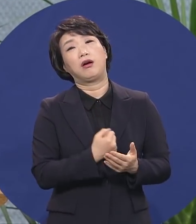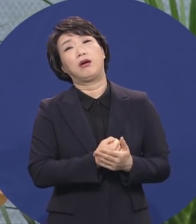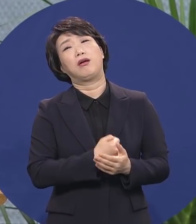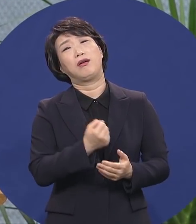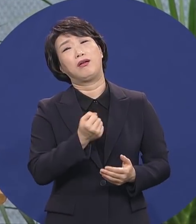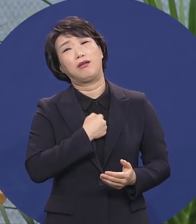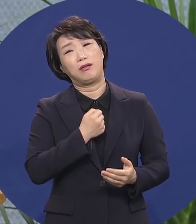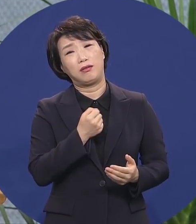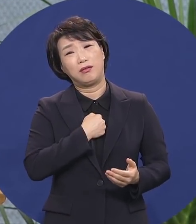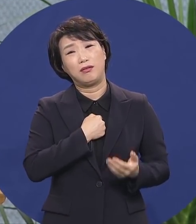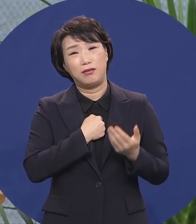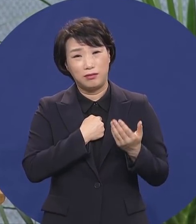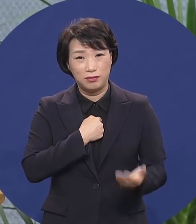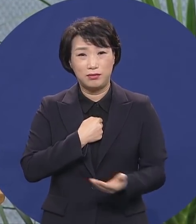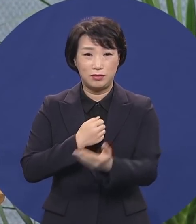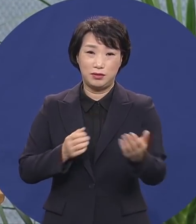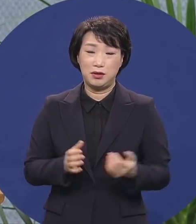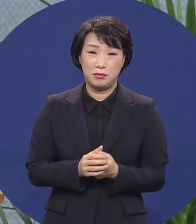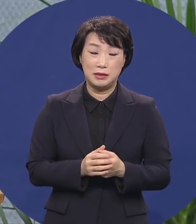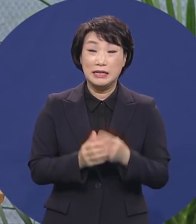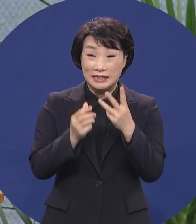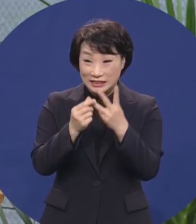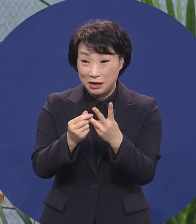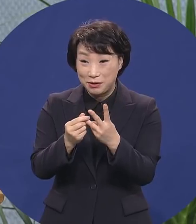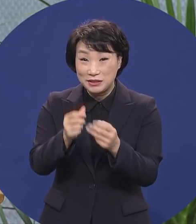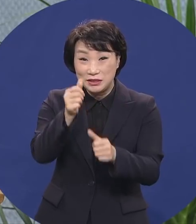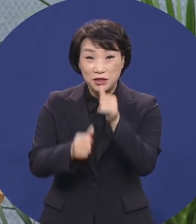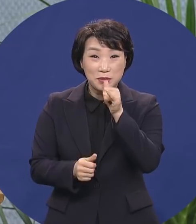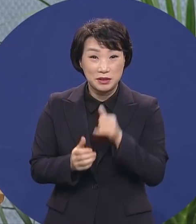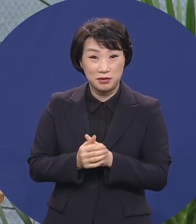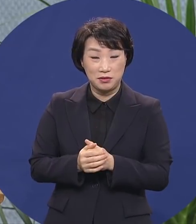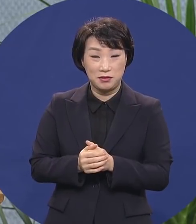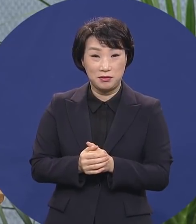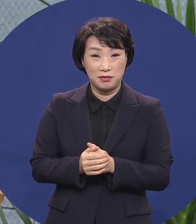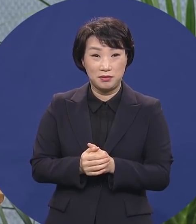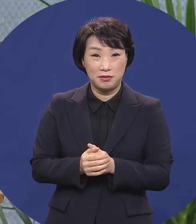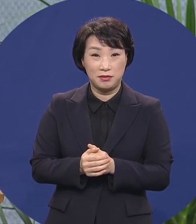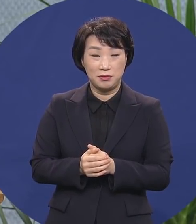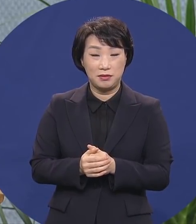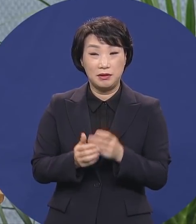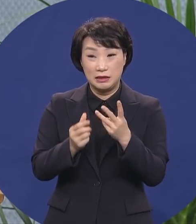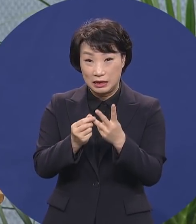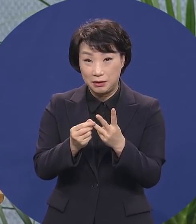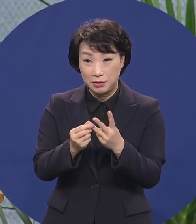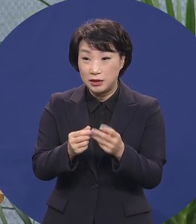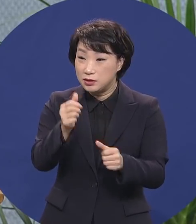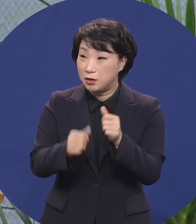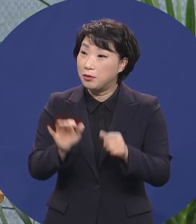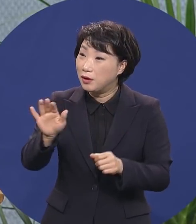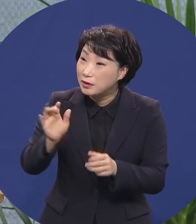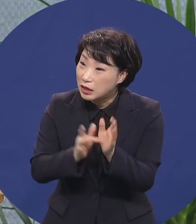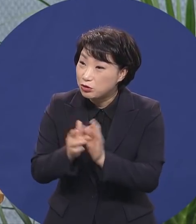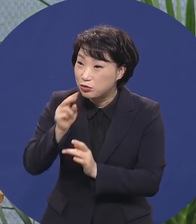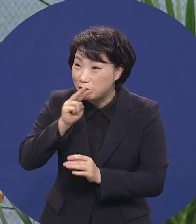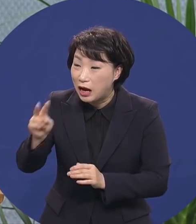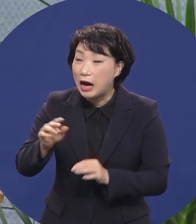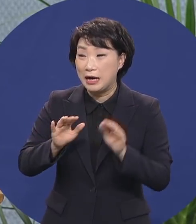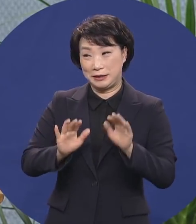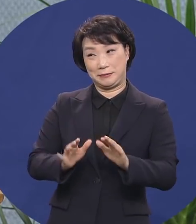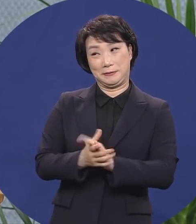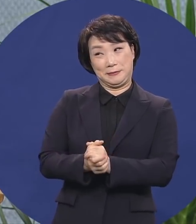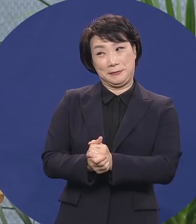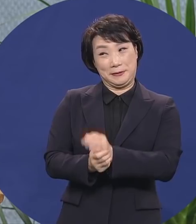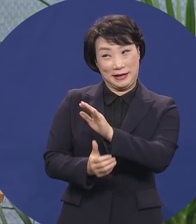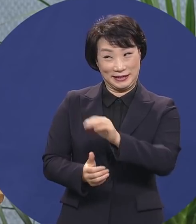일이 있어요. 세 번째 뭐라고 시험했대요? 야, 예수야, 이번에는